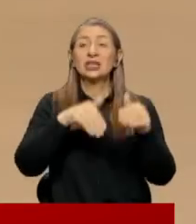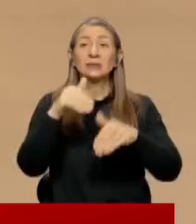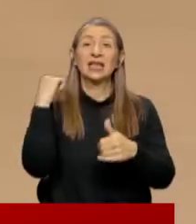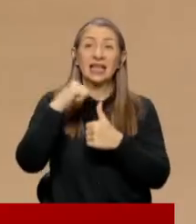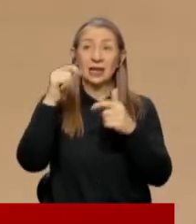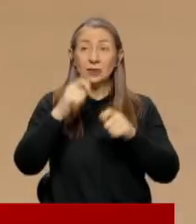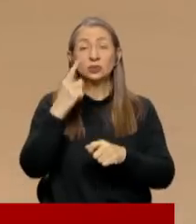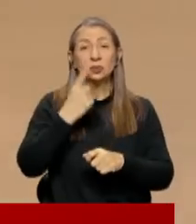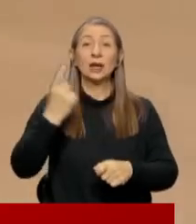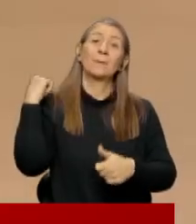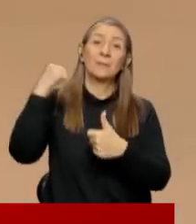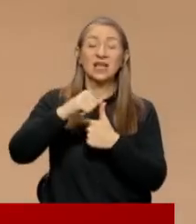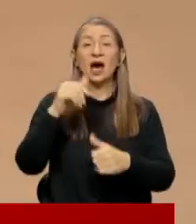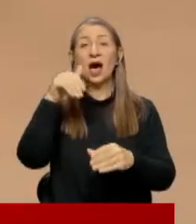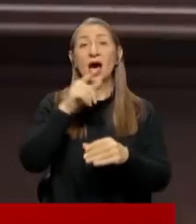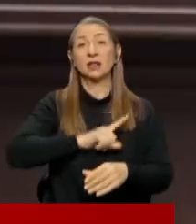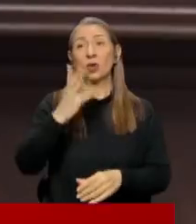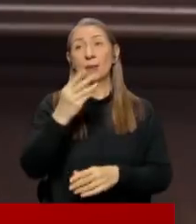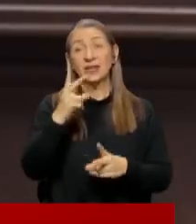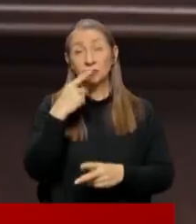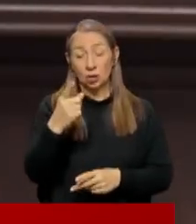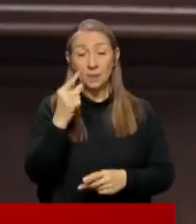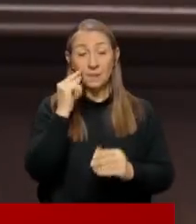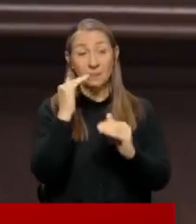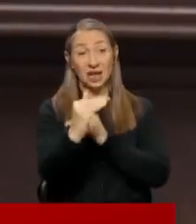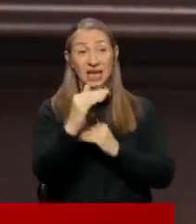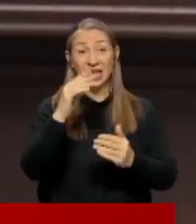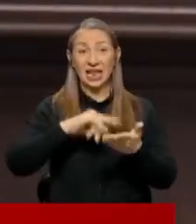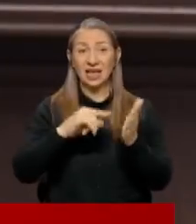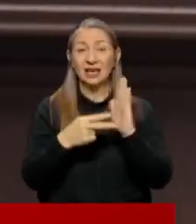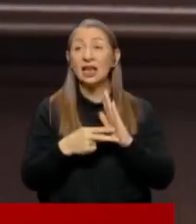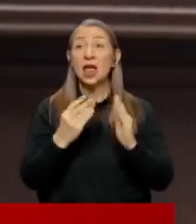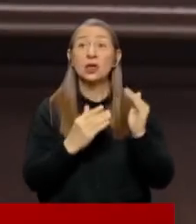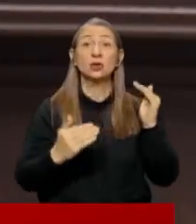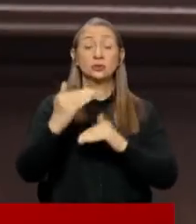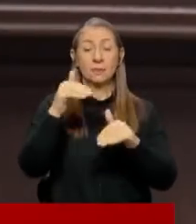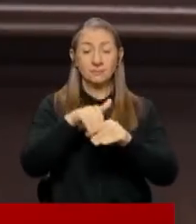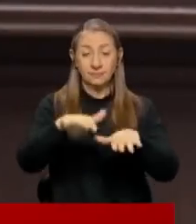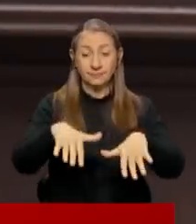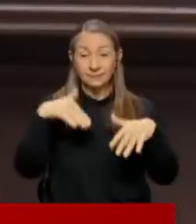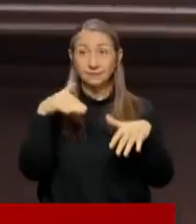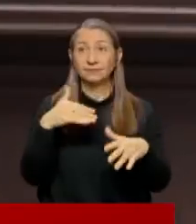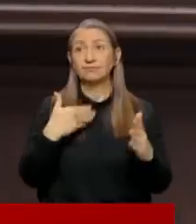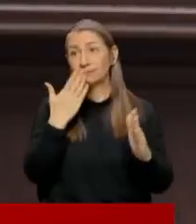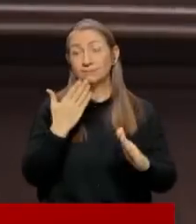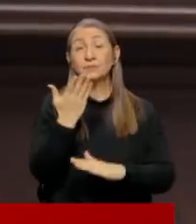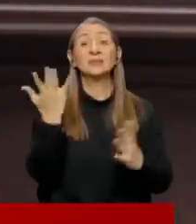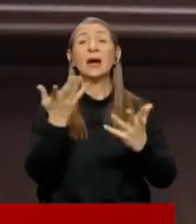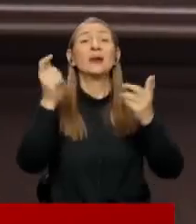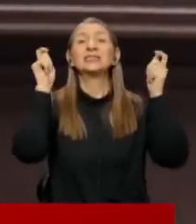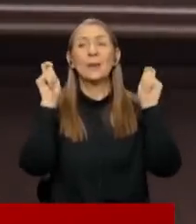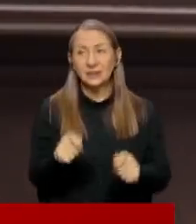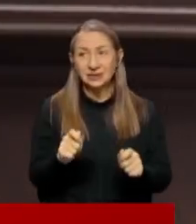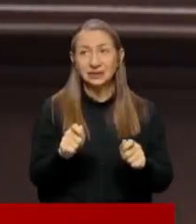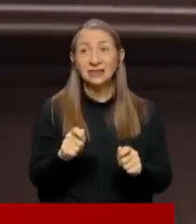halinde Cumhurbaşkanı bir defa daha aday olabilir diyor. Milli iradenin en yüksek makamı olan meclisimizden meydan okuyorum. Ne